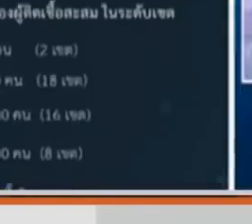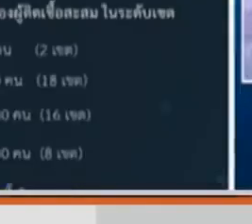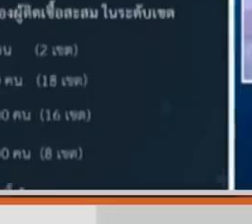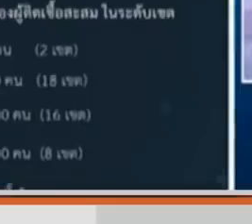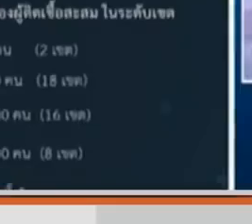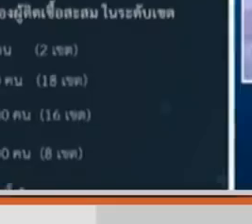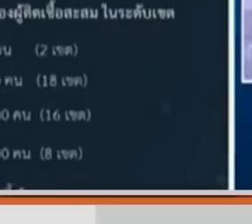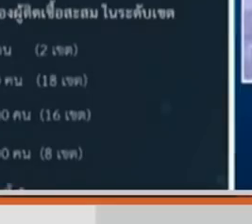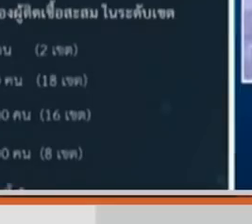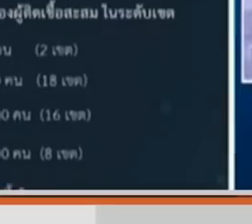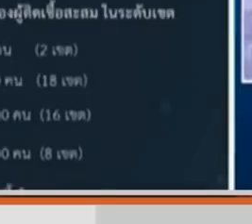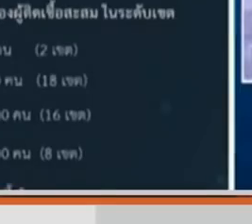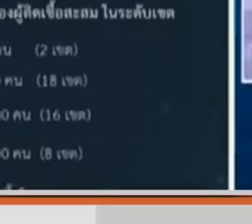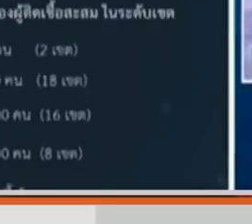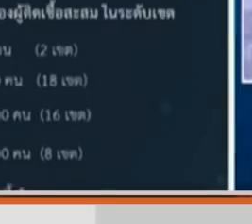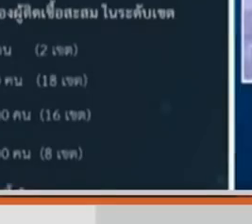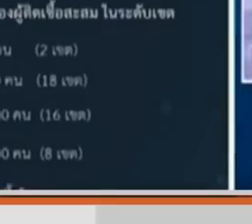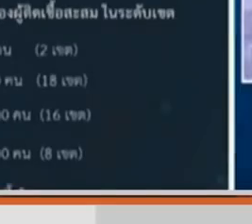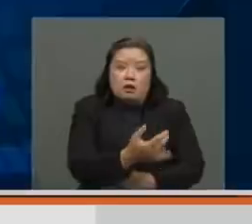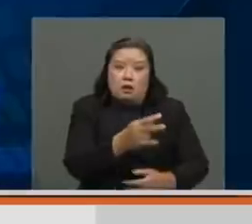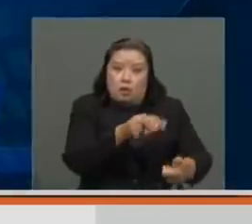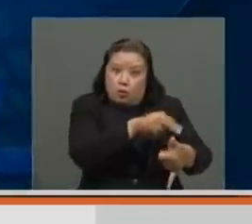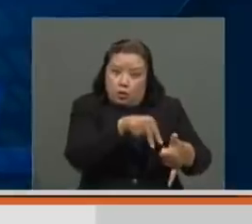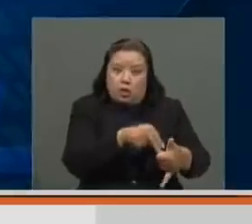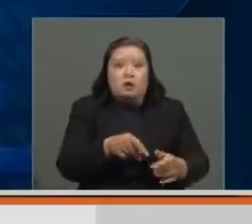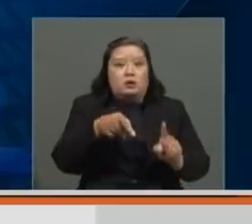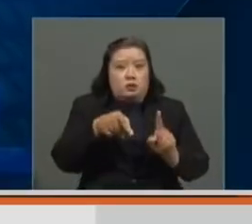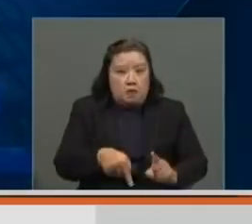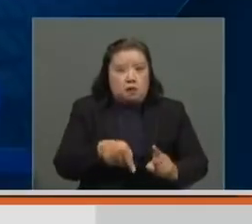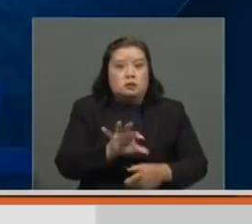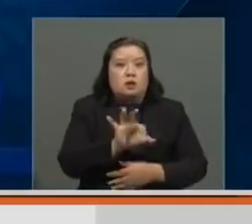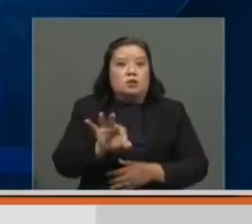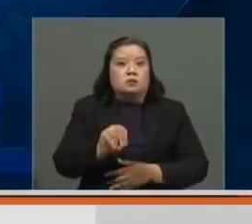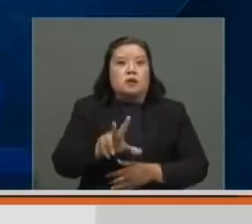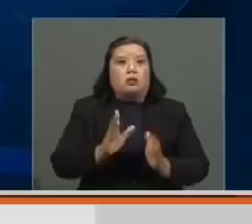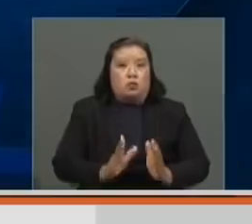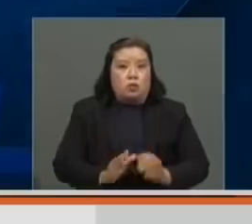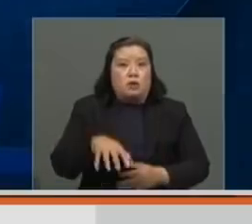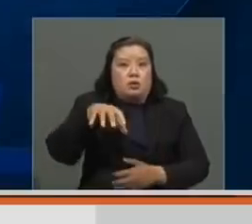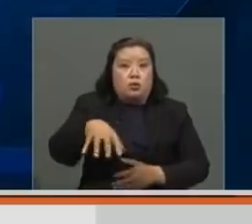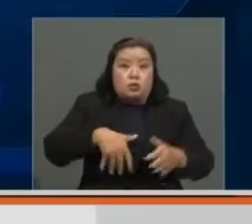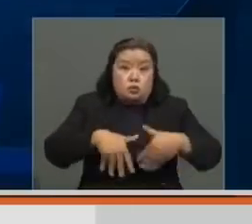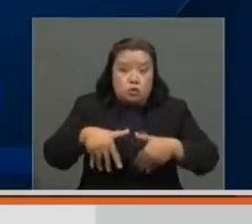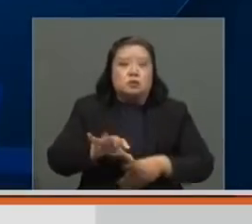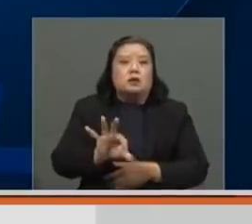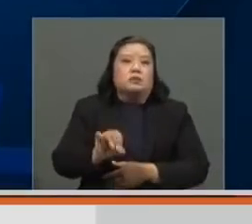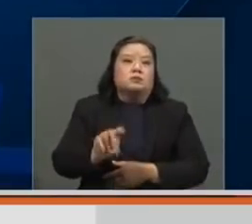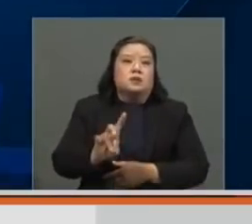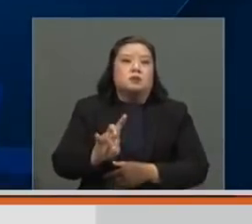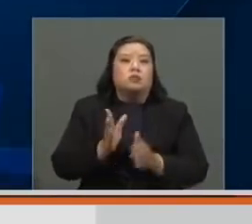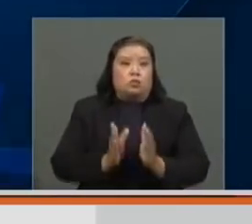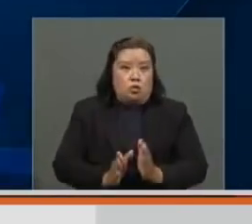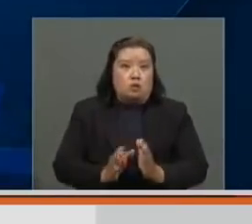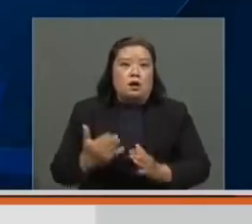พื้นที่สีส้มตั้งแต่101คนถึง200คน16เขตและพื้นที่สีเหลืองตั้งแต่51ค